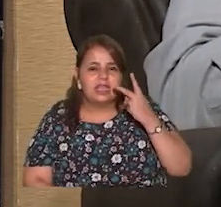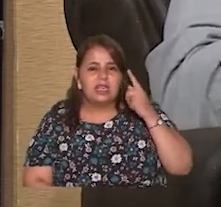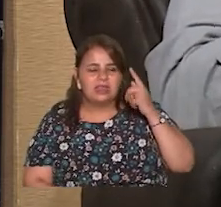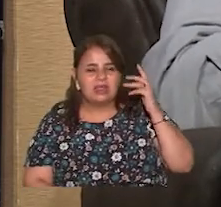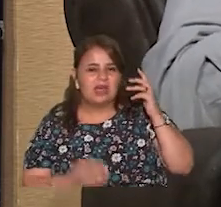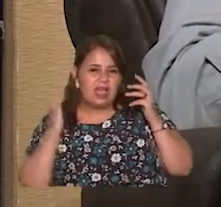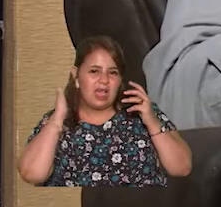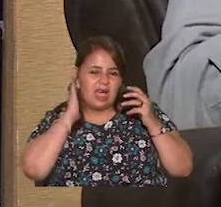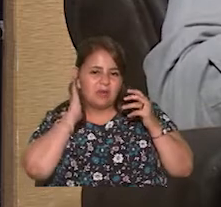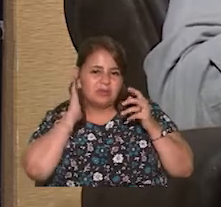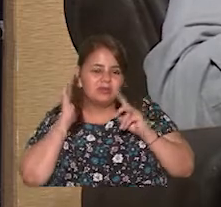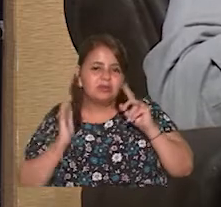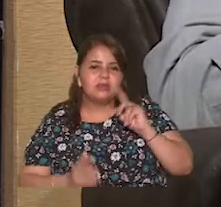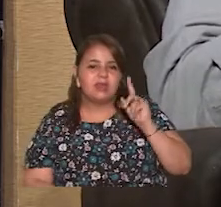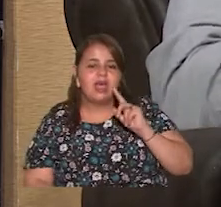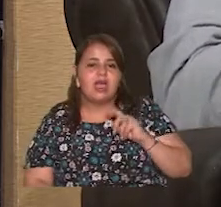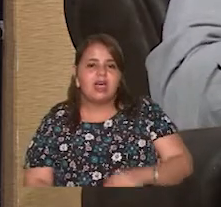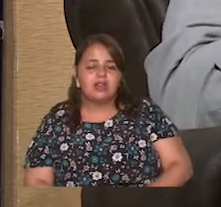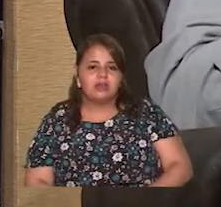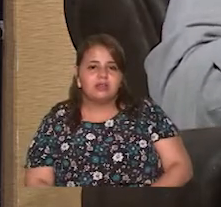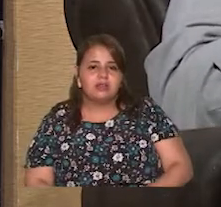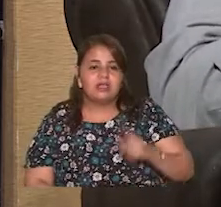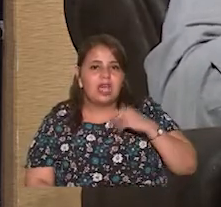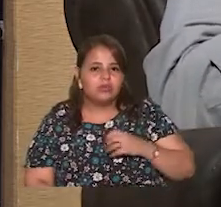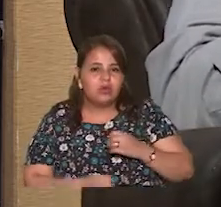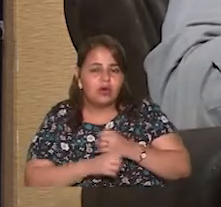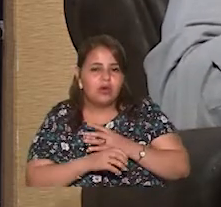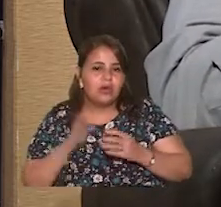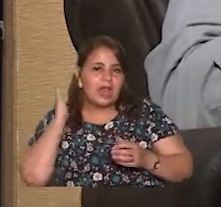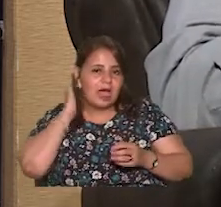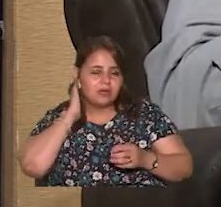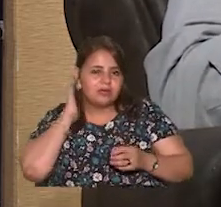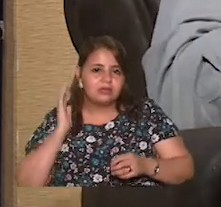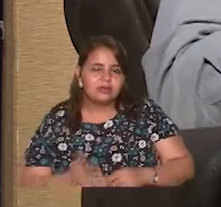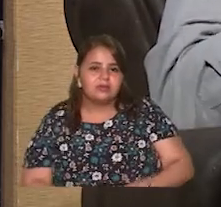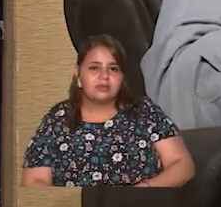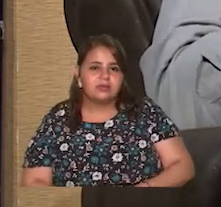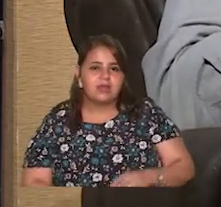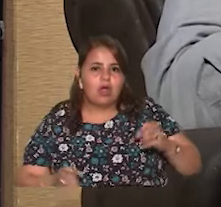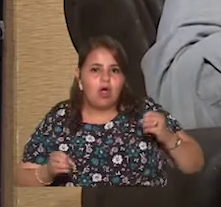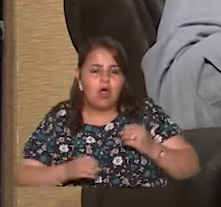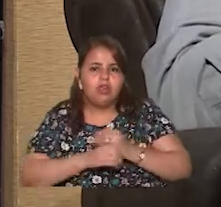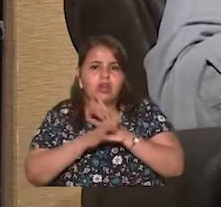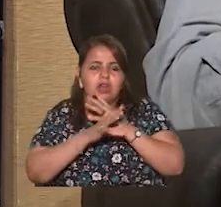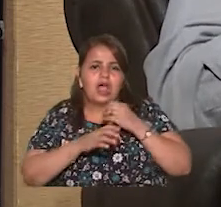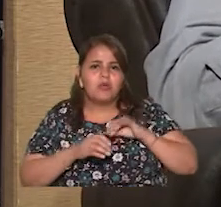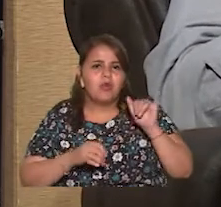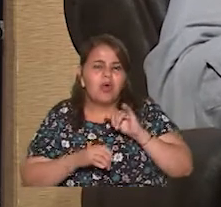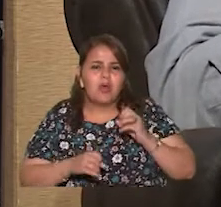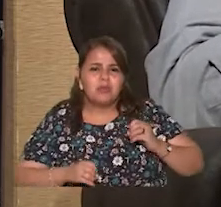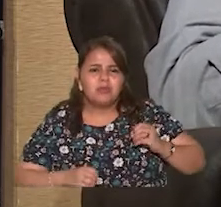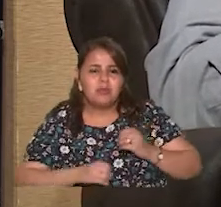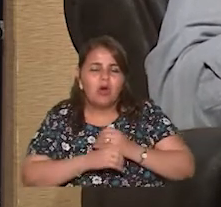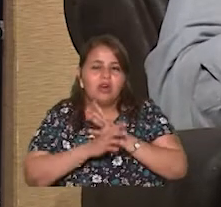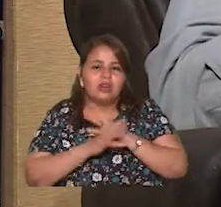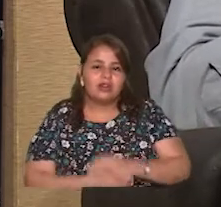عبد، ولا تبقى عايز تبقى عبد عايش عبد، ولا عايز تبقى حر، لا اتحرر. صدقني سعاده الحريه دي حاجه غير عاديه، ان